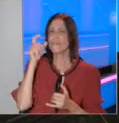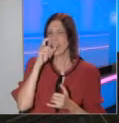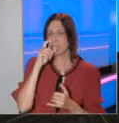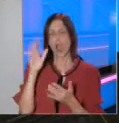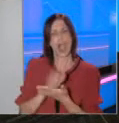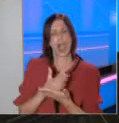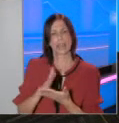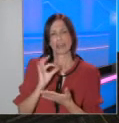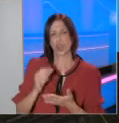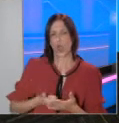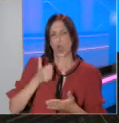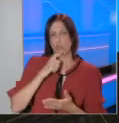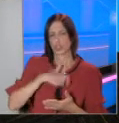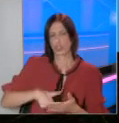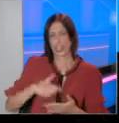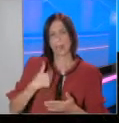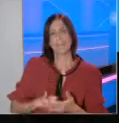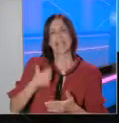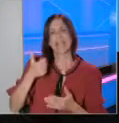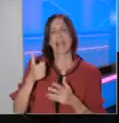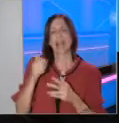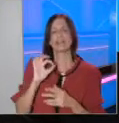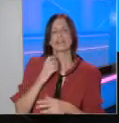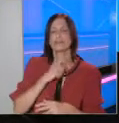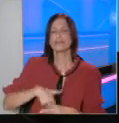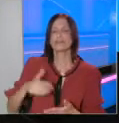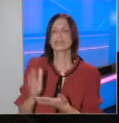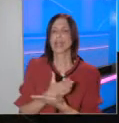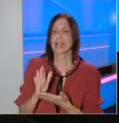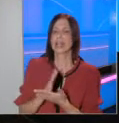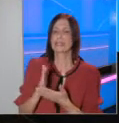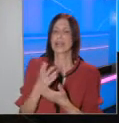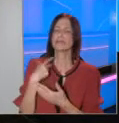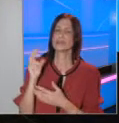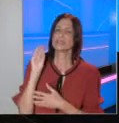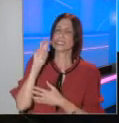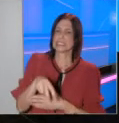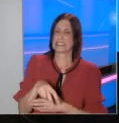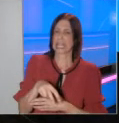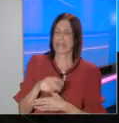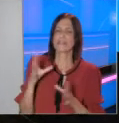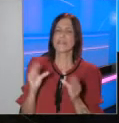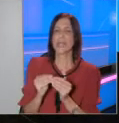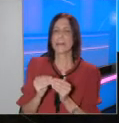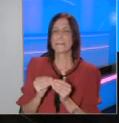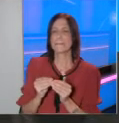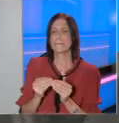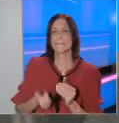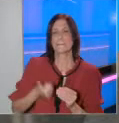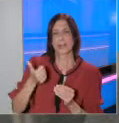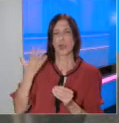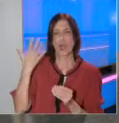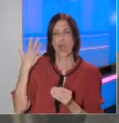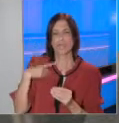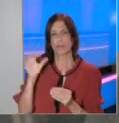פי החלטה של ראש העיר ומנכ״ל העירייה, החליטה להצטרף למהלך הזה, וביחד עם פיקוד העורף ומשרד